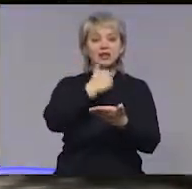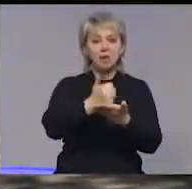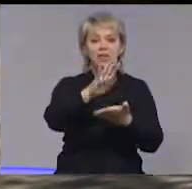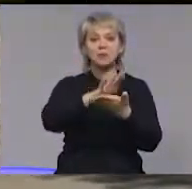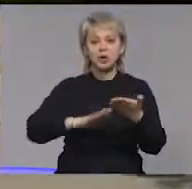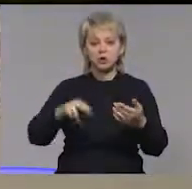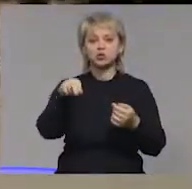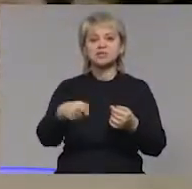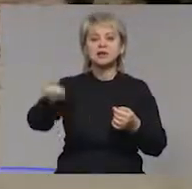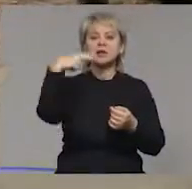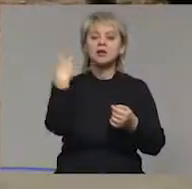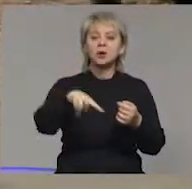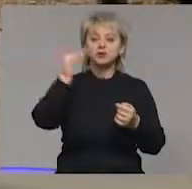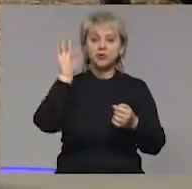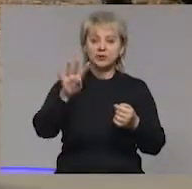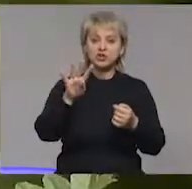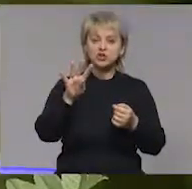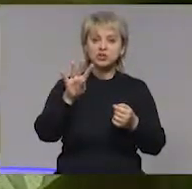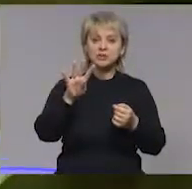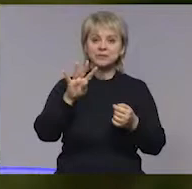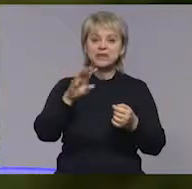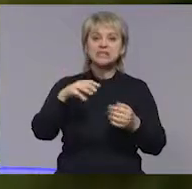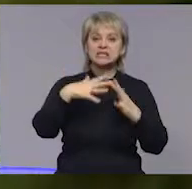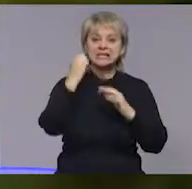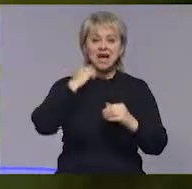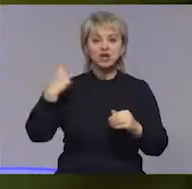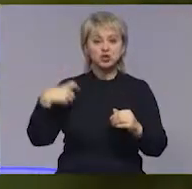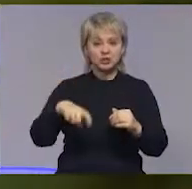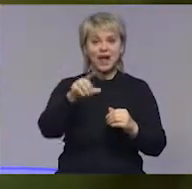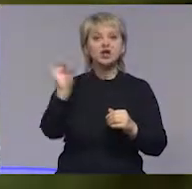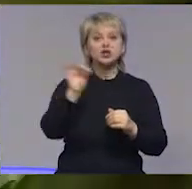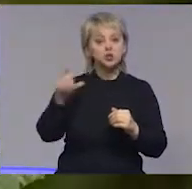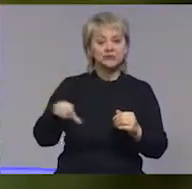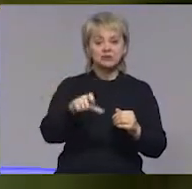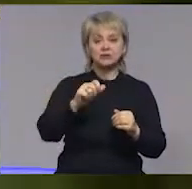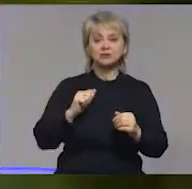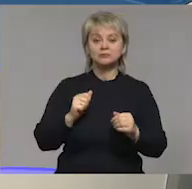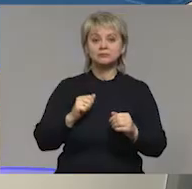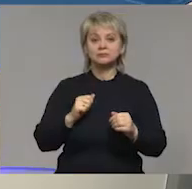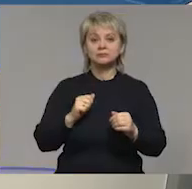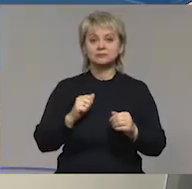продолжатся. Виктория Щетинина, Сергей Вишняков, Дон-24, Старочеркасская, Ростов-на-Дону.